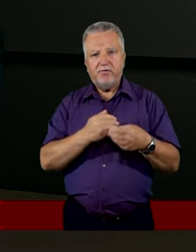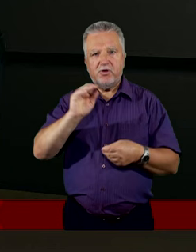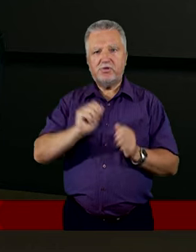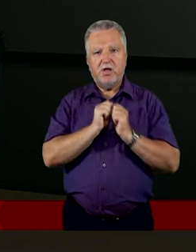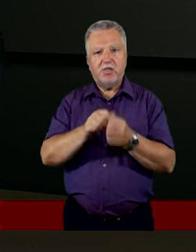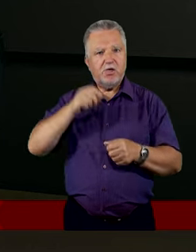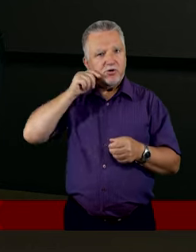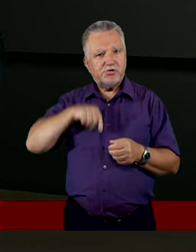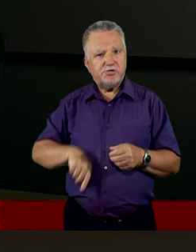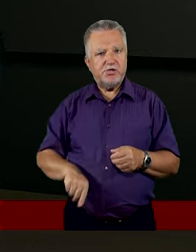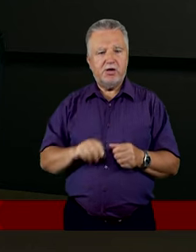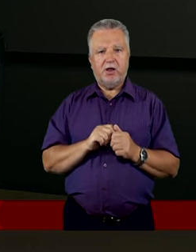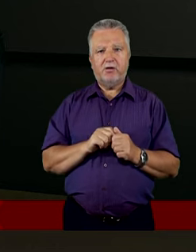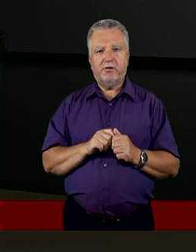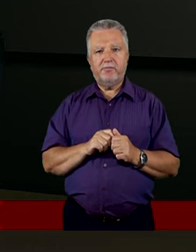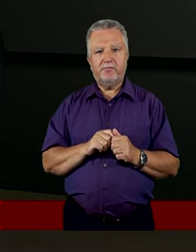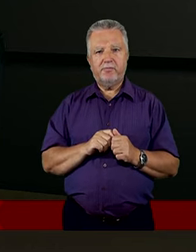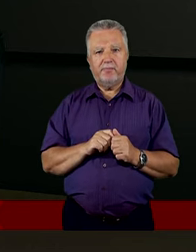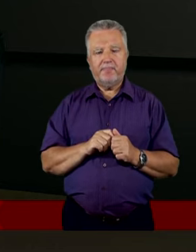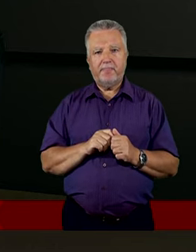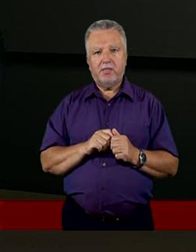dałeś swojego Syna.